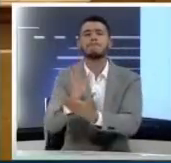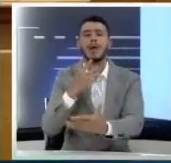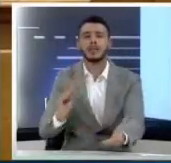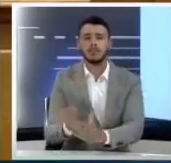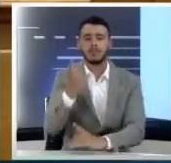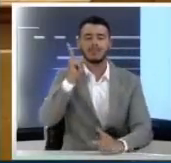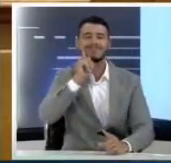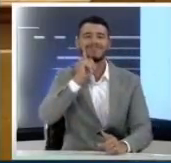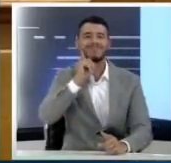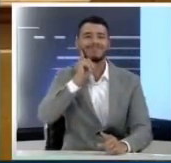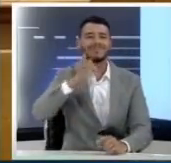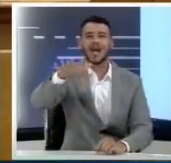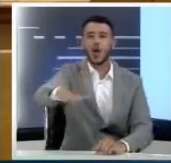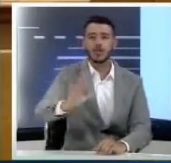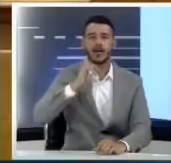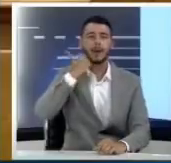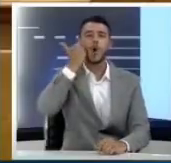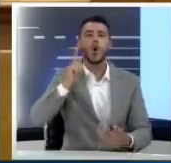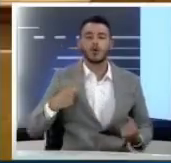με κόκκινο παλτό.